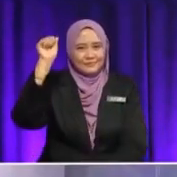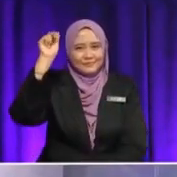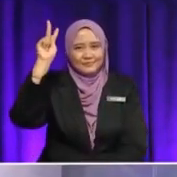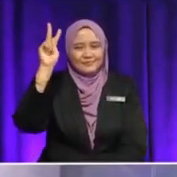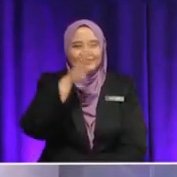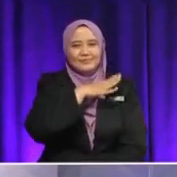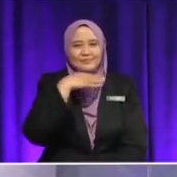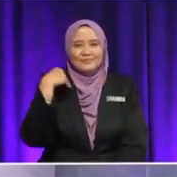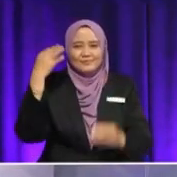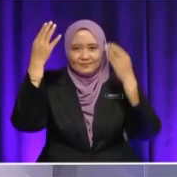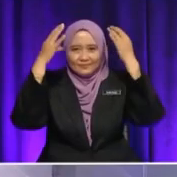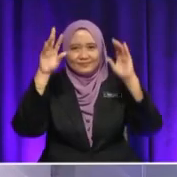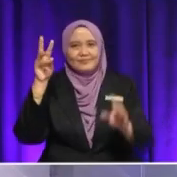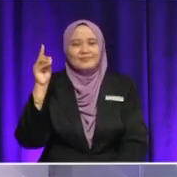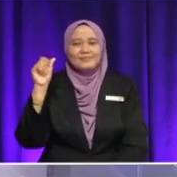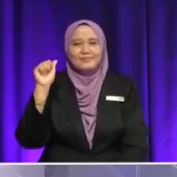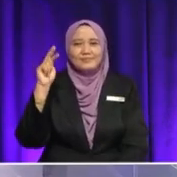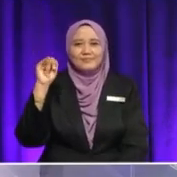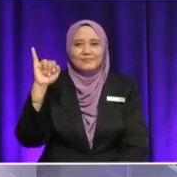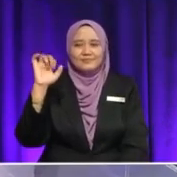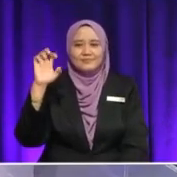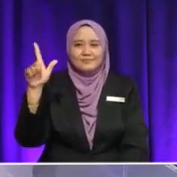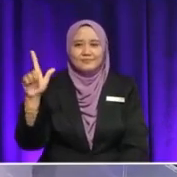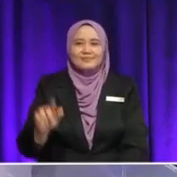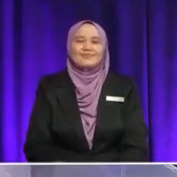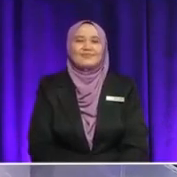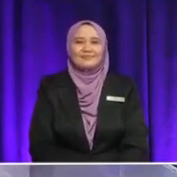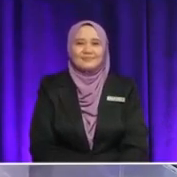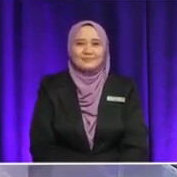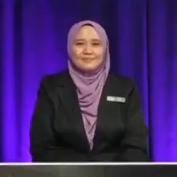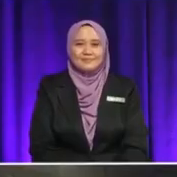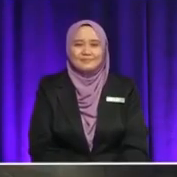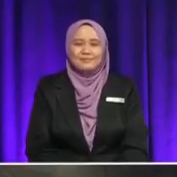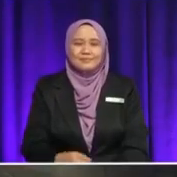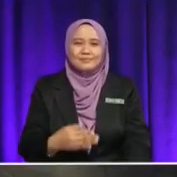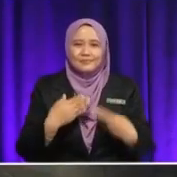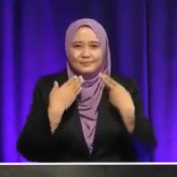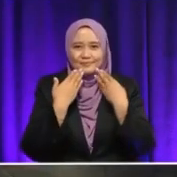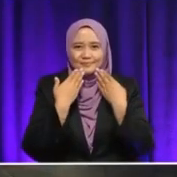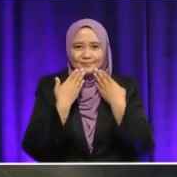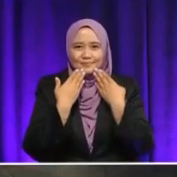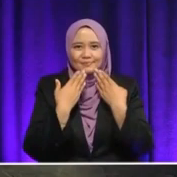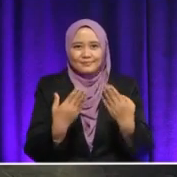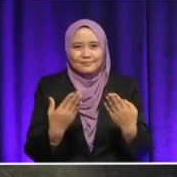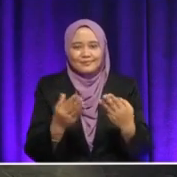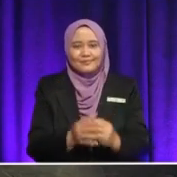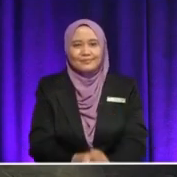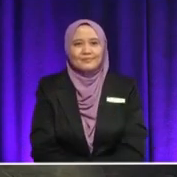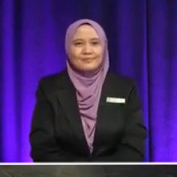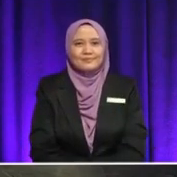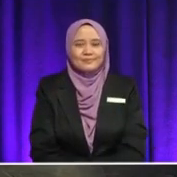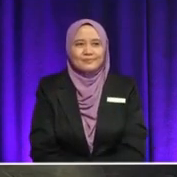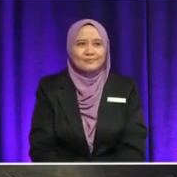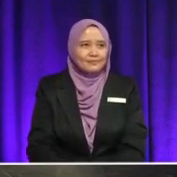cego Deni baciu kali ini Apabila kongsikan sedekat bye Terima kasih saya sambut lagi aku pesawat mayo